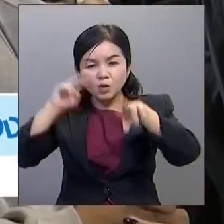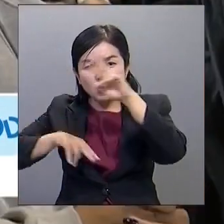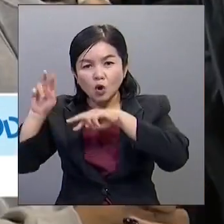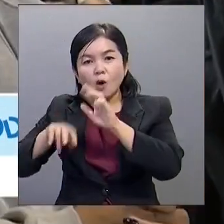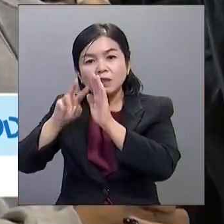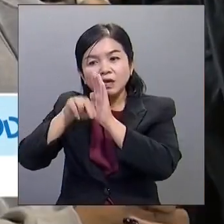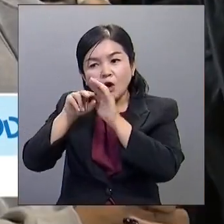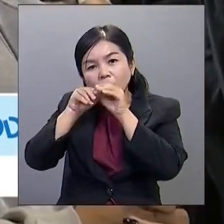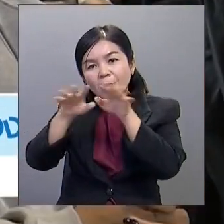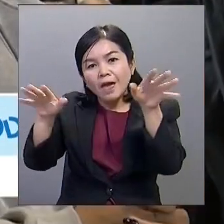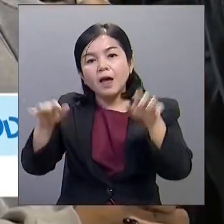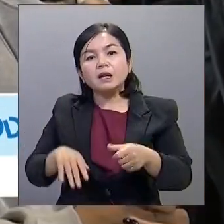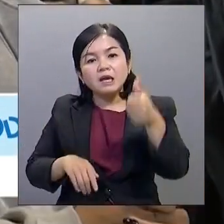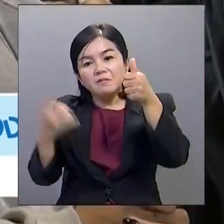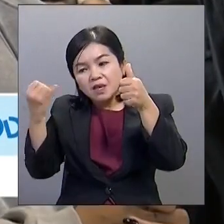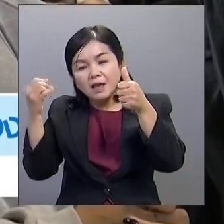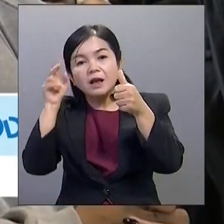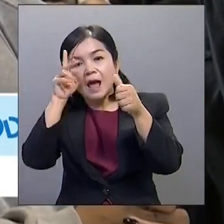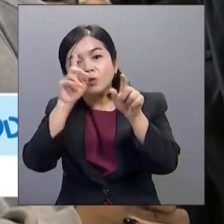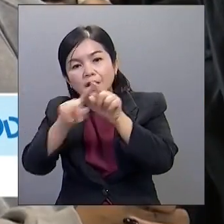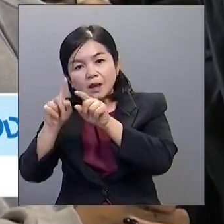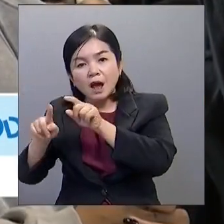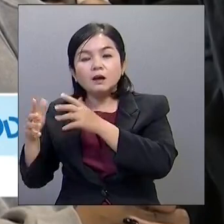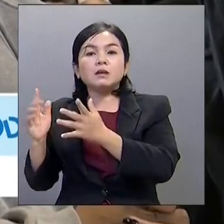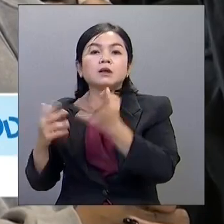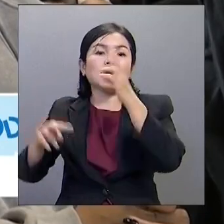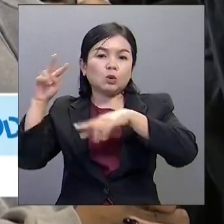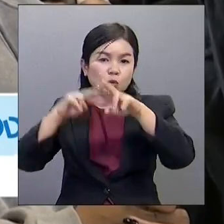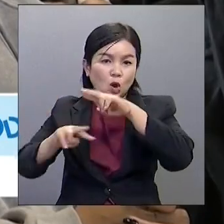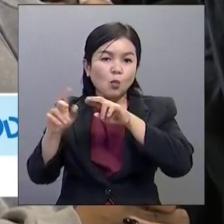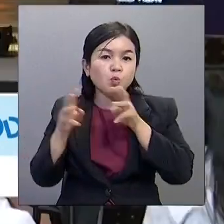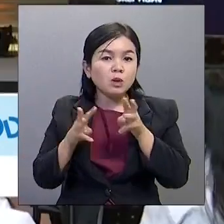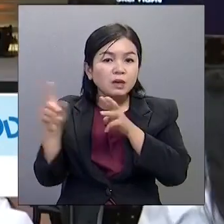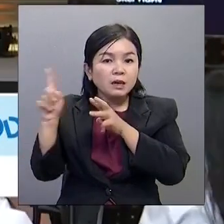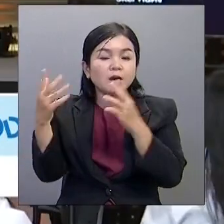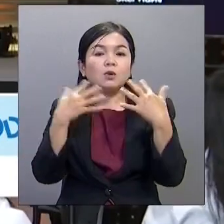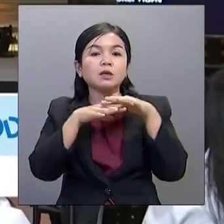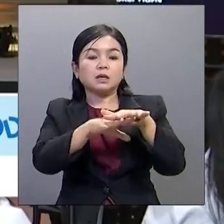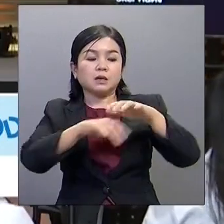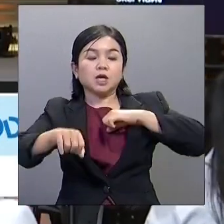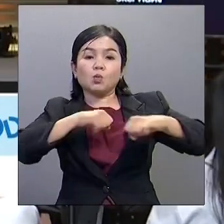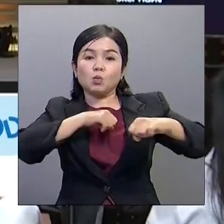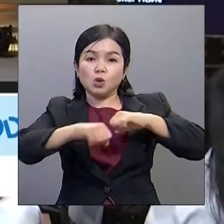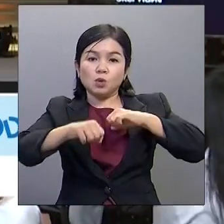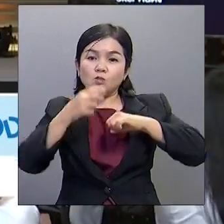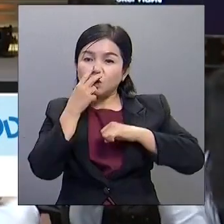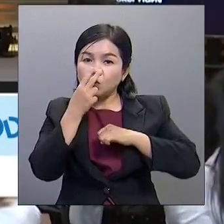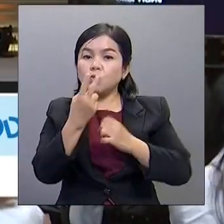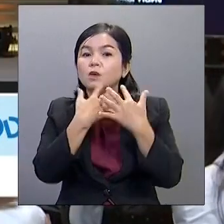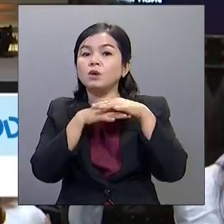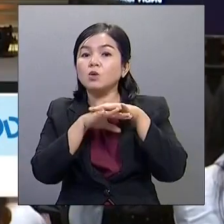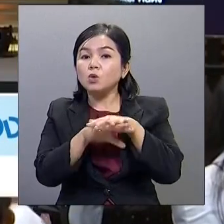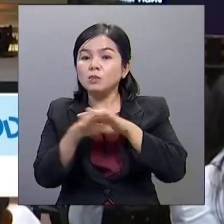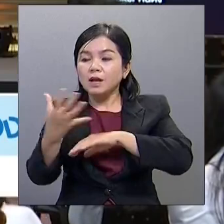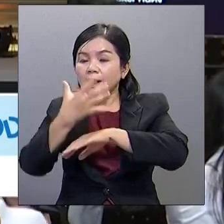ปสู่สังคมนอกจากนี้ผลผลิตจากโครงการนี้นะคะก็คือการสร้างกลไกแนวร่วมเยาวชนร่วมสมัยกับการมีส่วนร่วมทาง